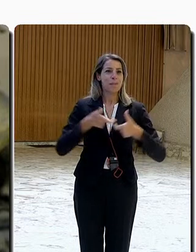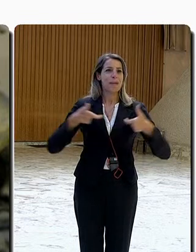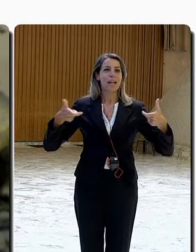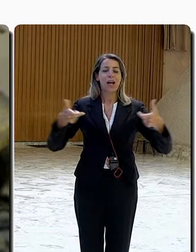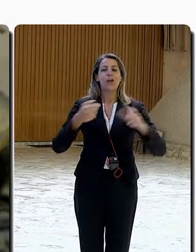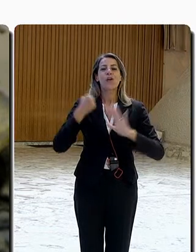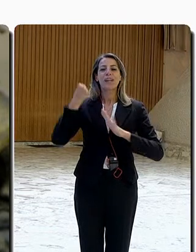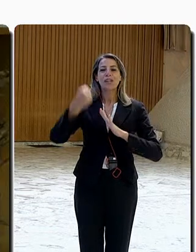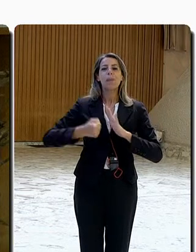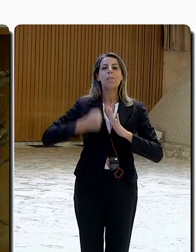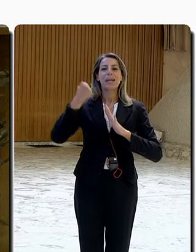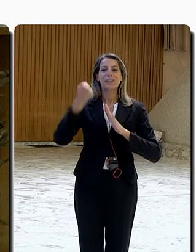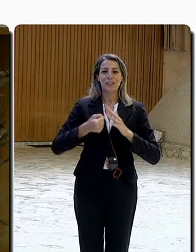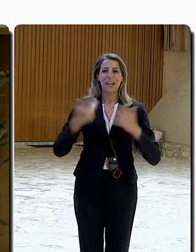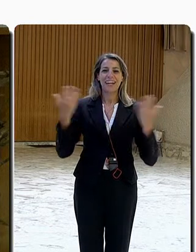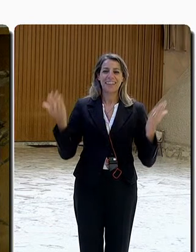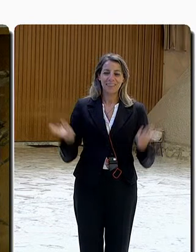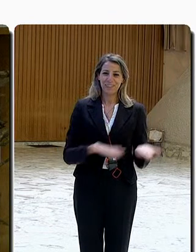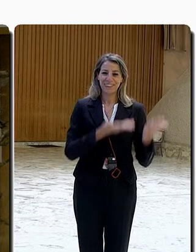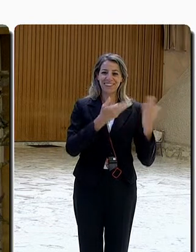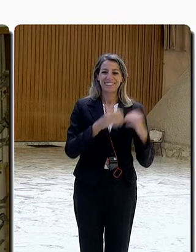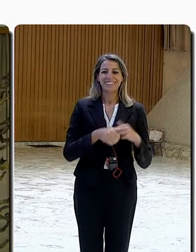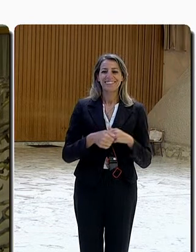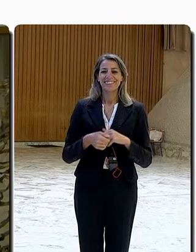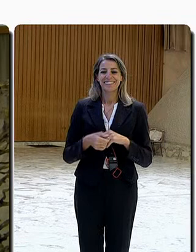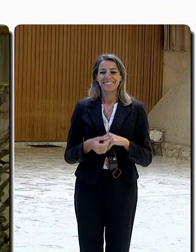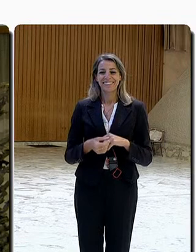congresso pastorale.